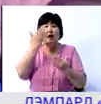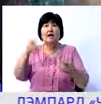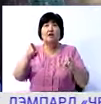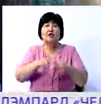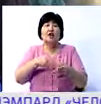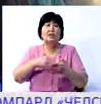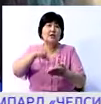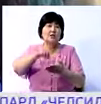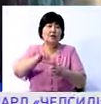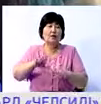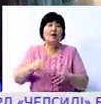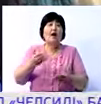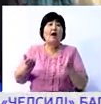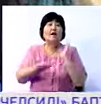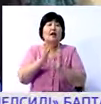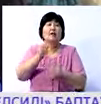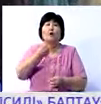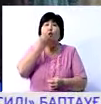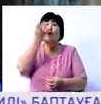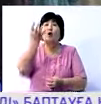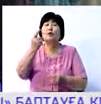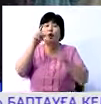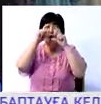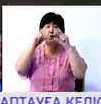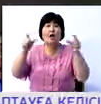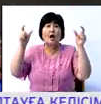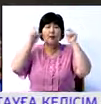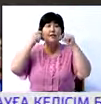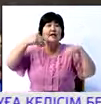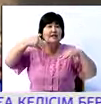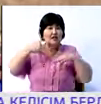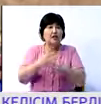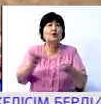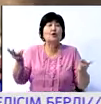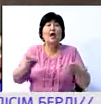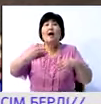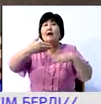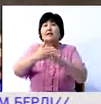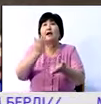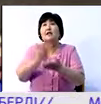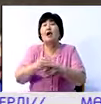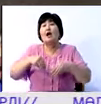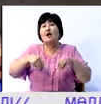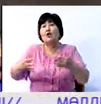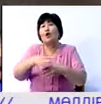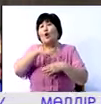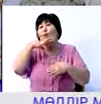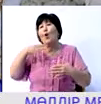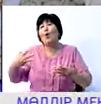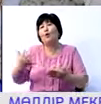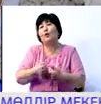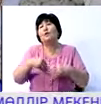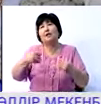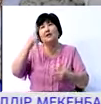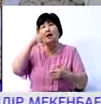адам ортаға шығып, таяқпен гүл қауышағын көзі байлаулы түрде сындыруы тиіс. Сынған жағдайда егін мол өнім береді деген сенім